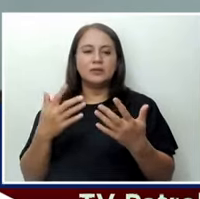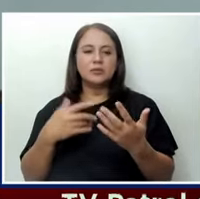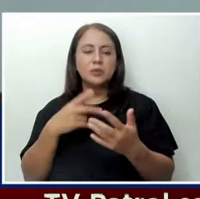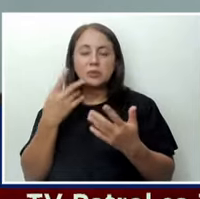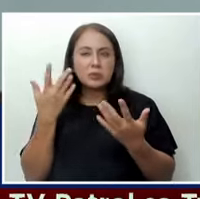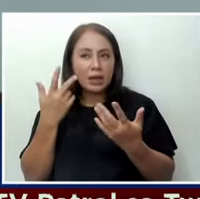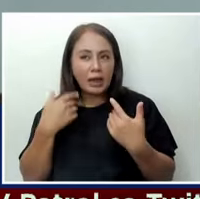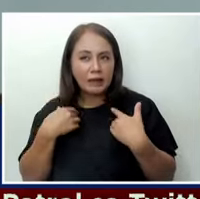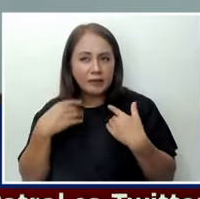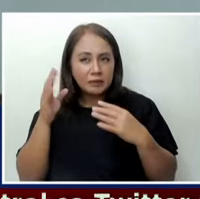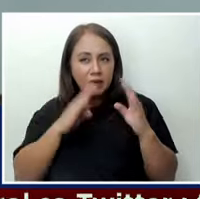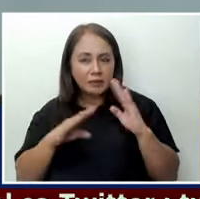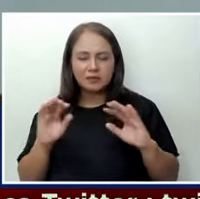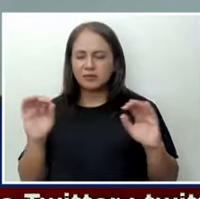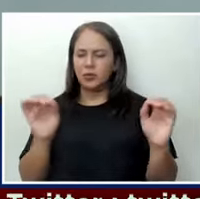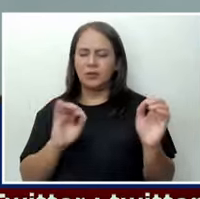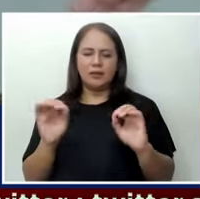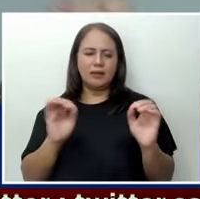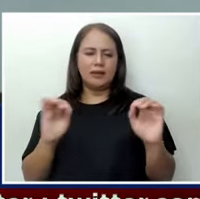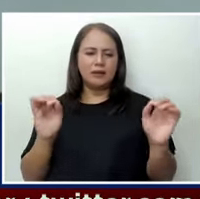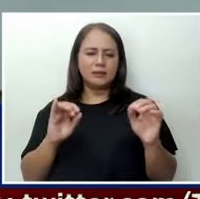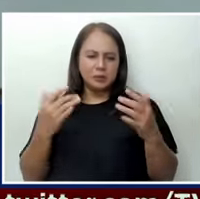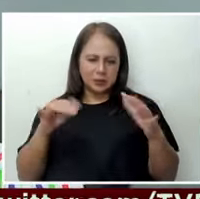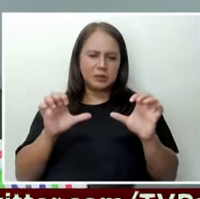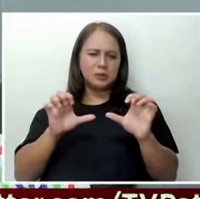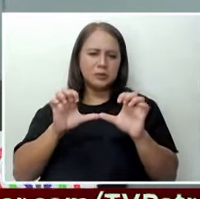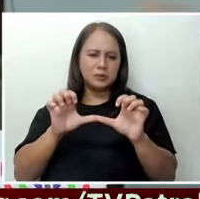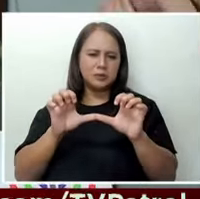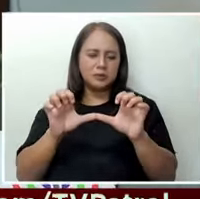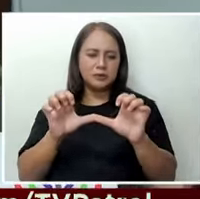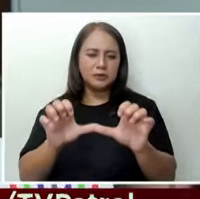any problem with that. Tuloy-tuloy naman na.